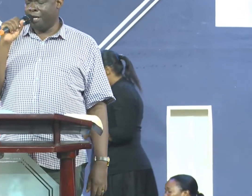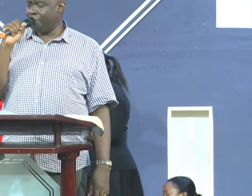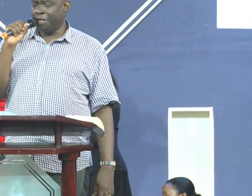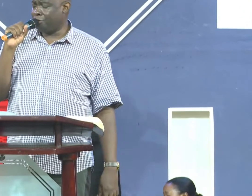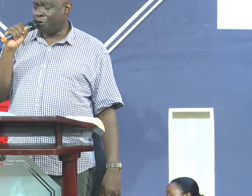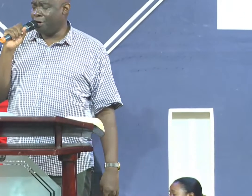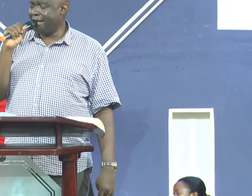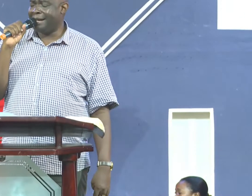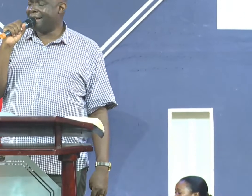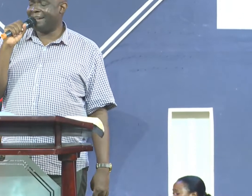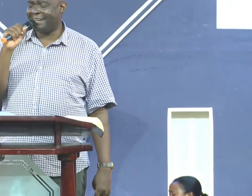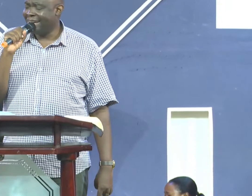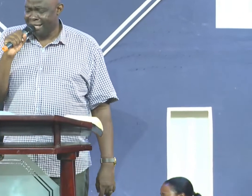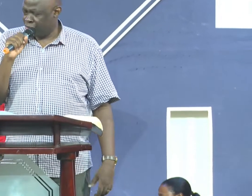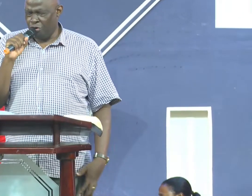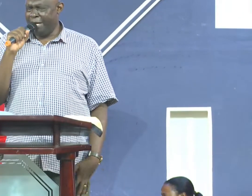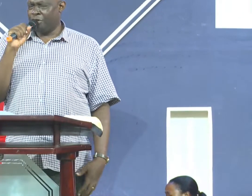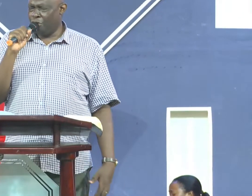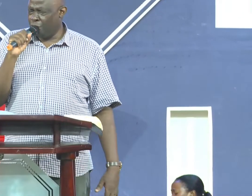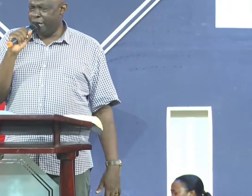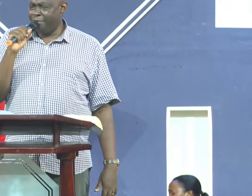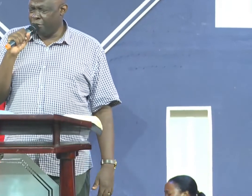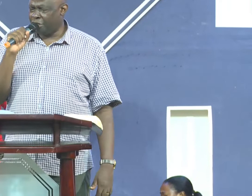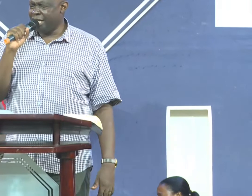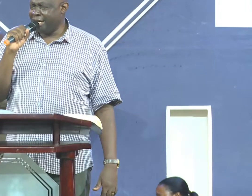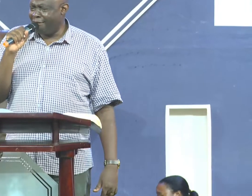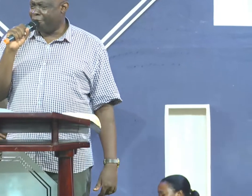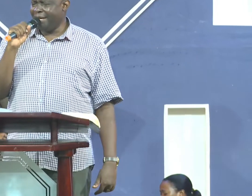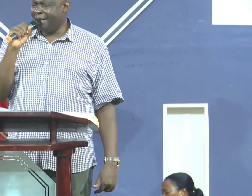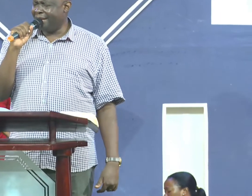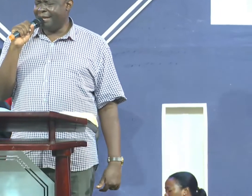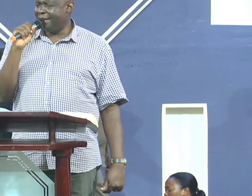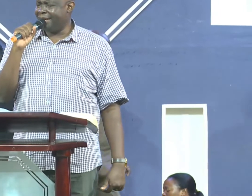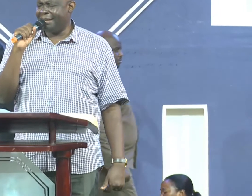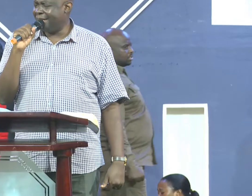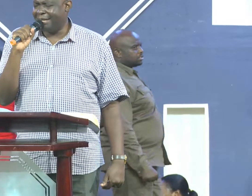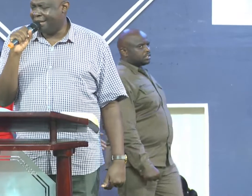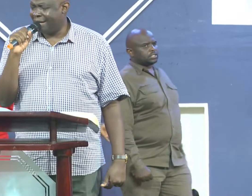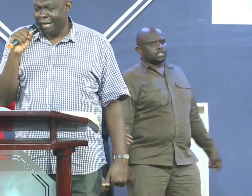tubikuula ku mirimu gye tukolera tubikuula mu nsi yaffe